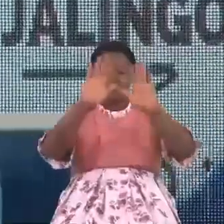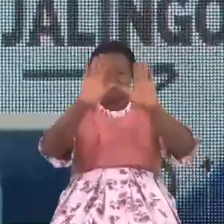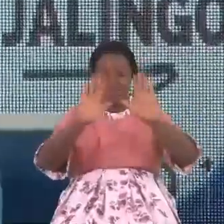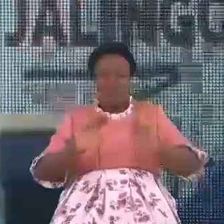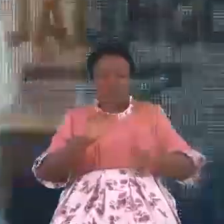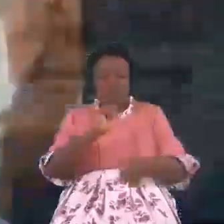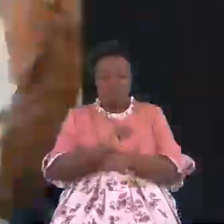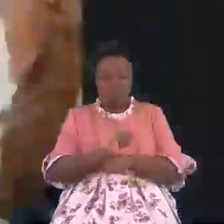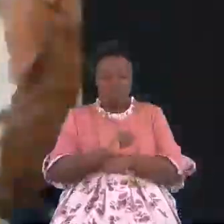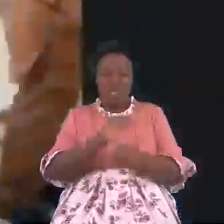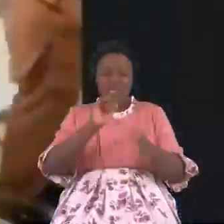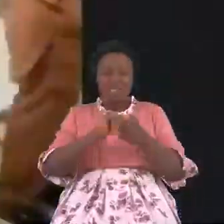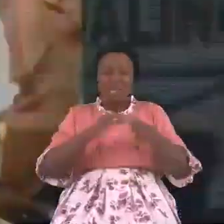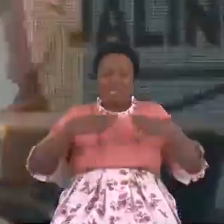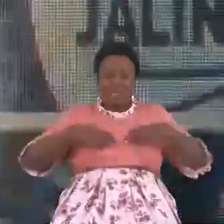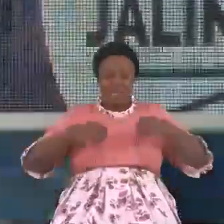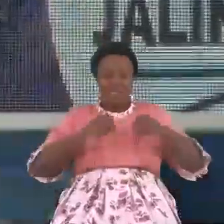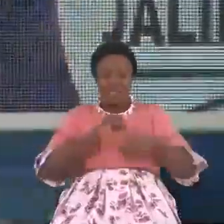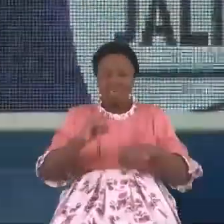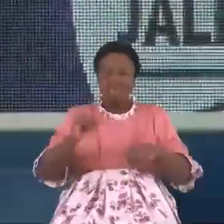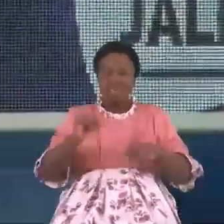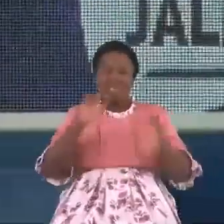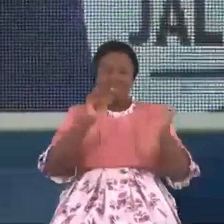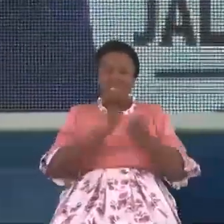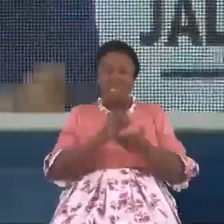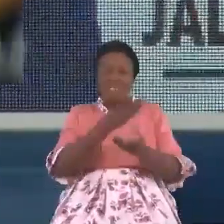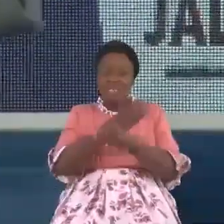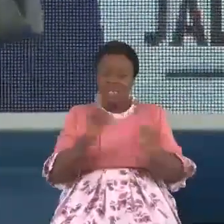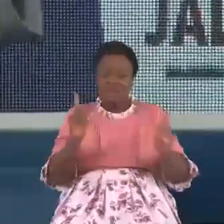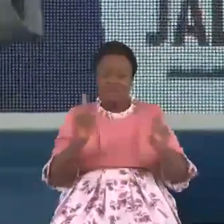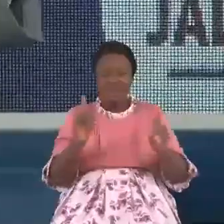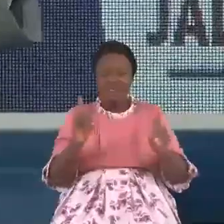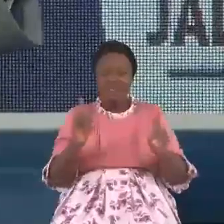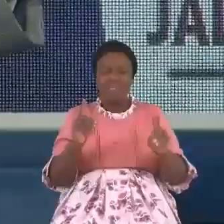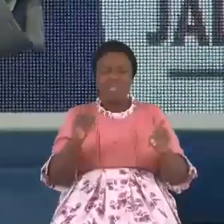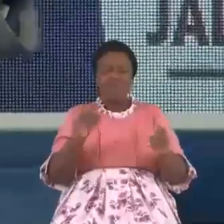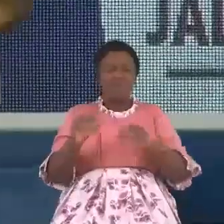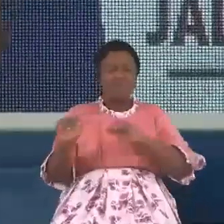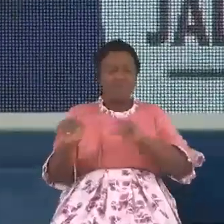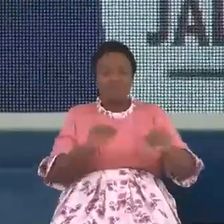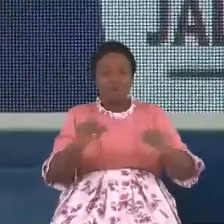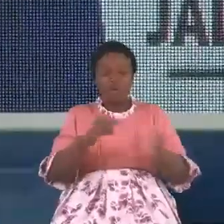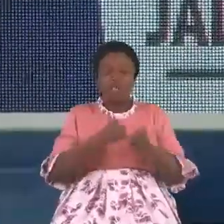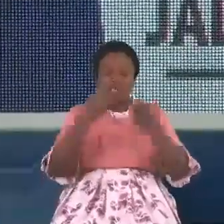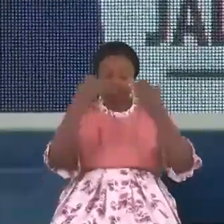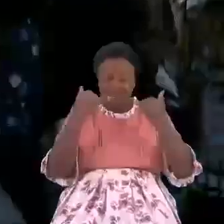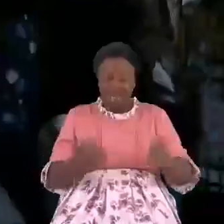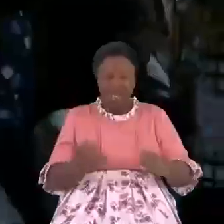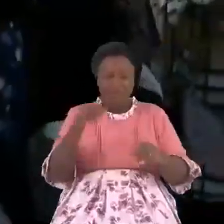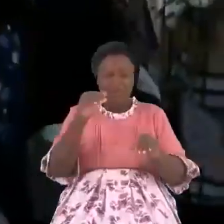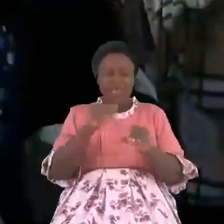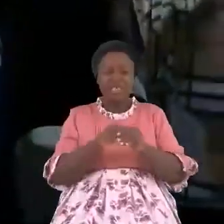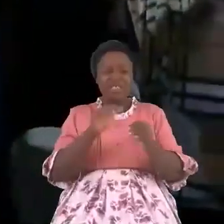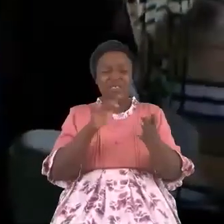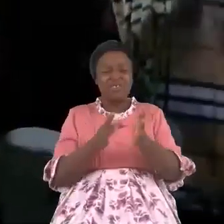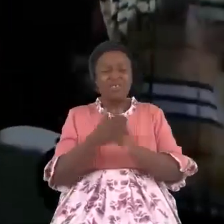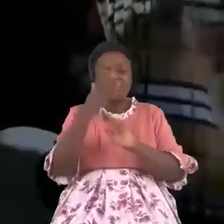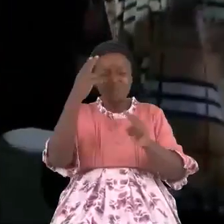ahụ, nnapụta ahụ, mezuo ya na ndụ onye ọbụla ugbu a n'aha Jizọs.